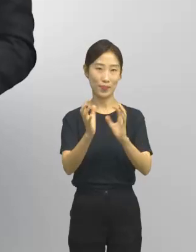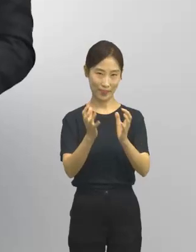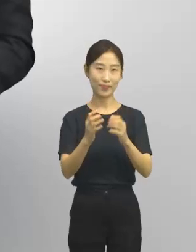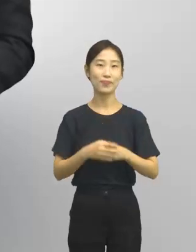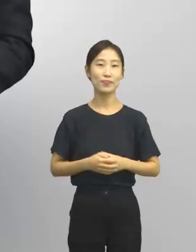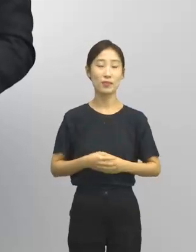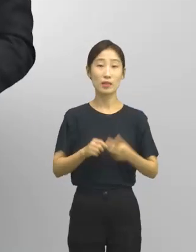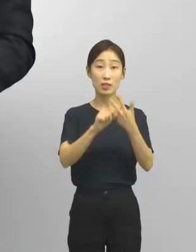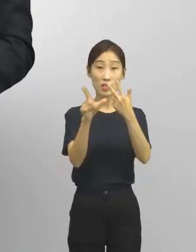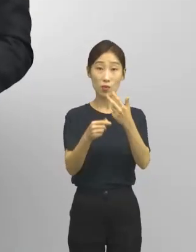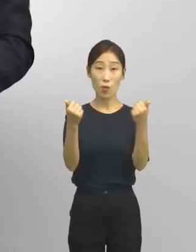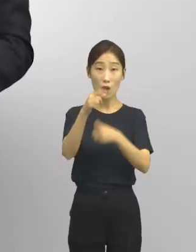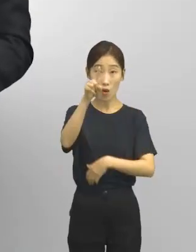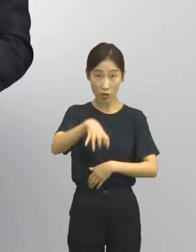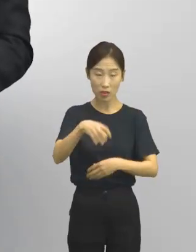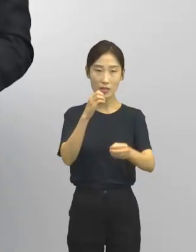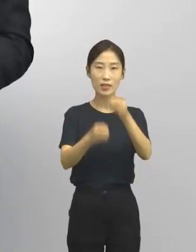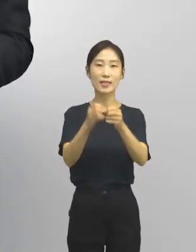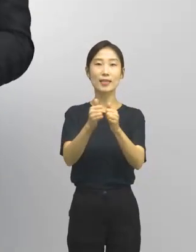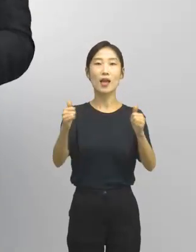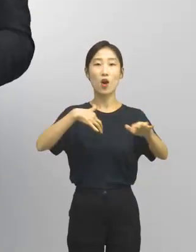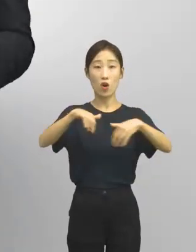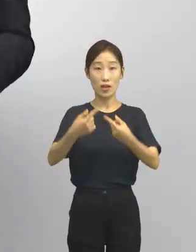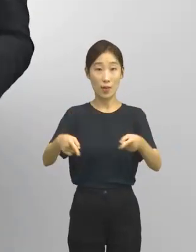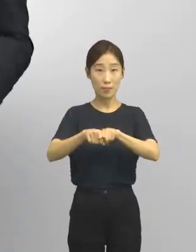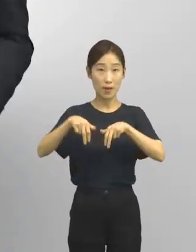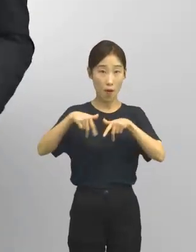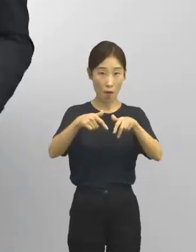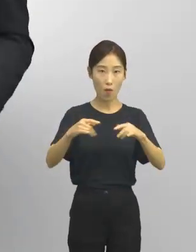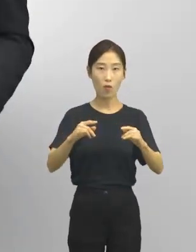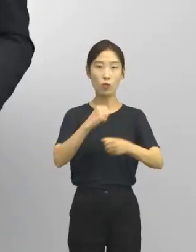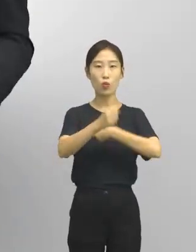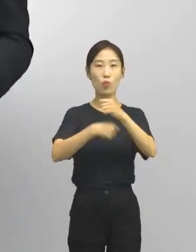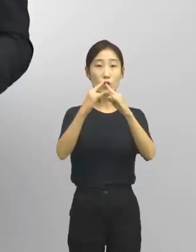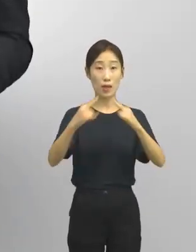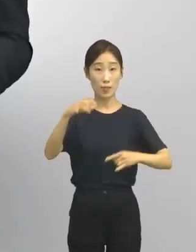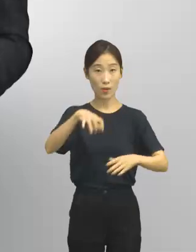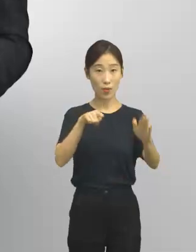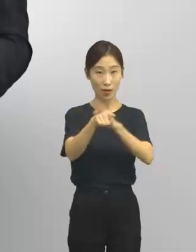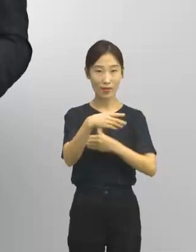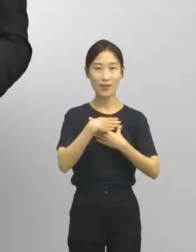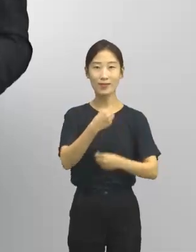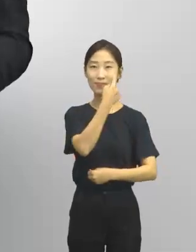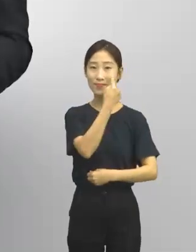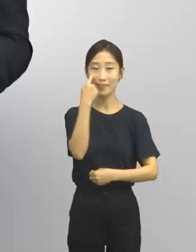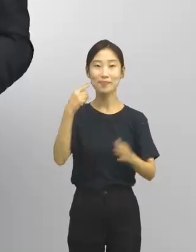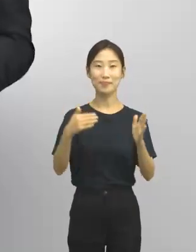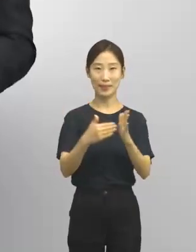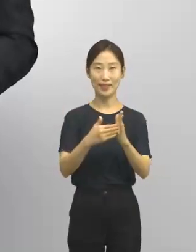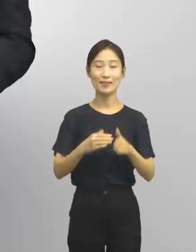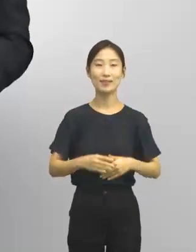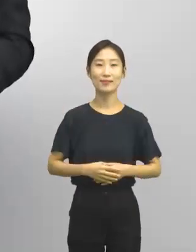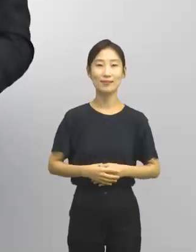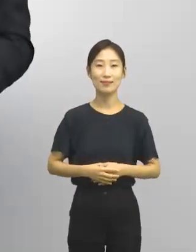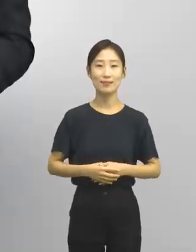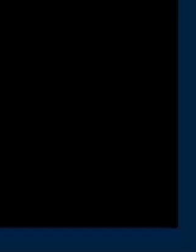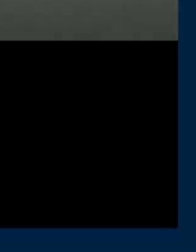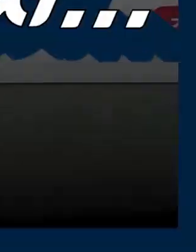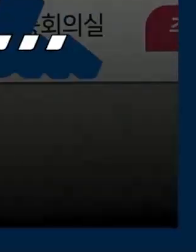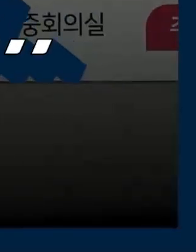의견을 나누는데요. 7월 원래 회의는 시내 거리를 함께 걷고 반려동물 캠핑장으로 이동해 안전을 살폈습니다.